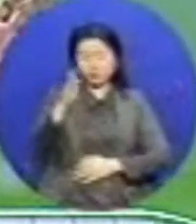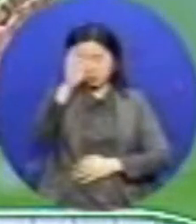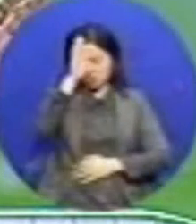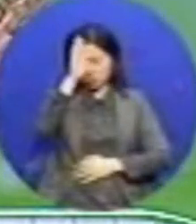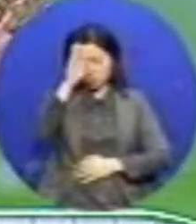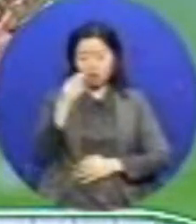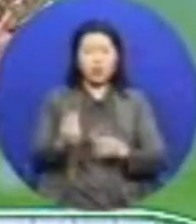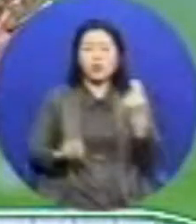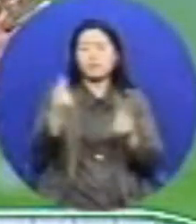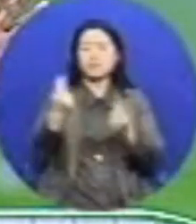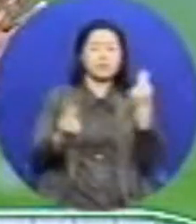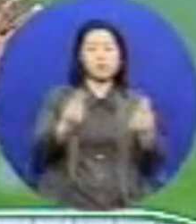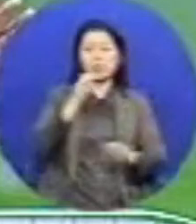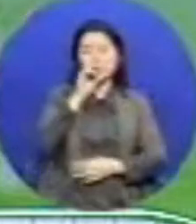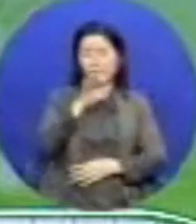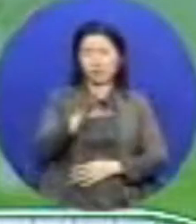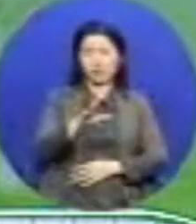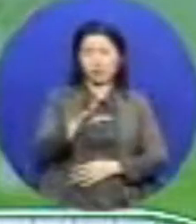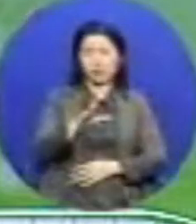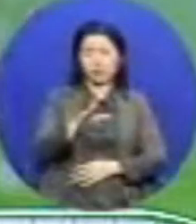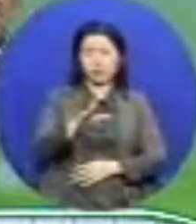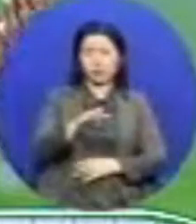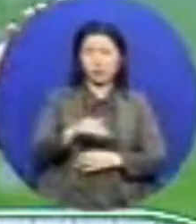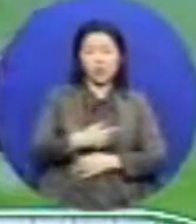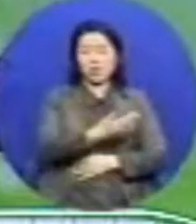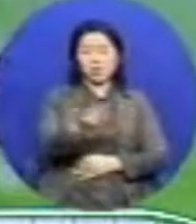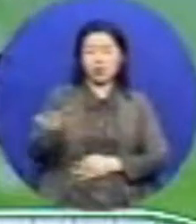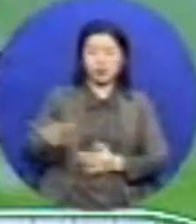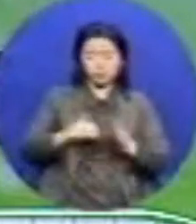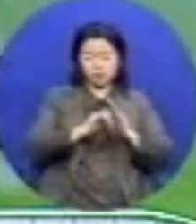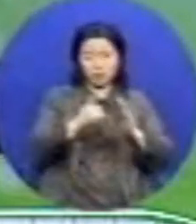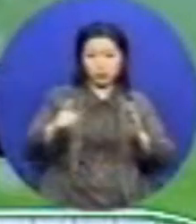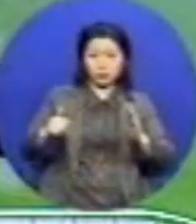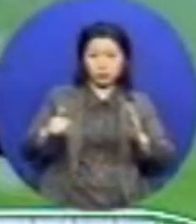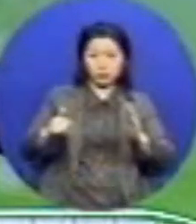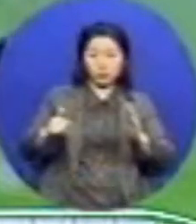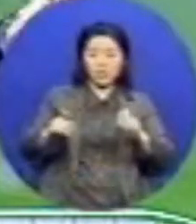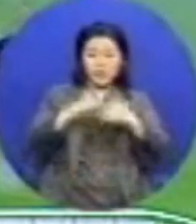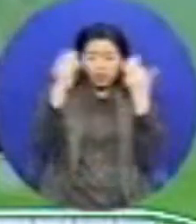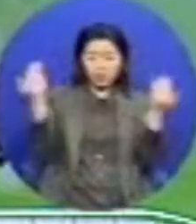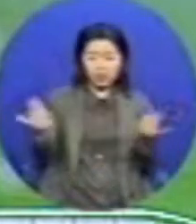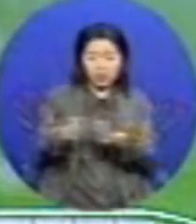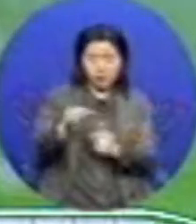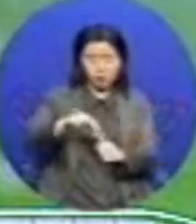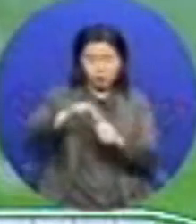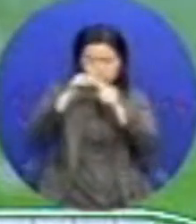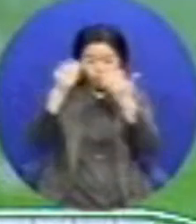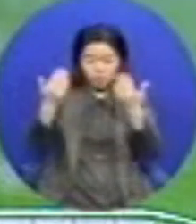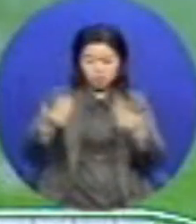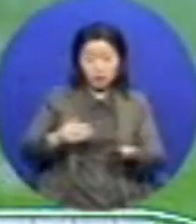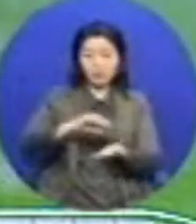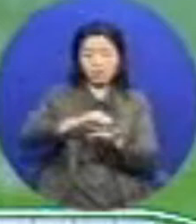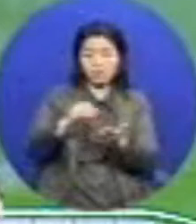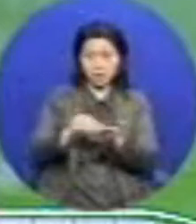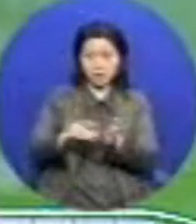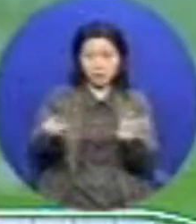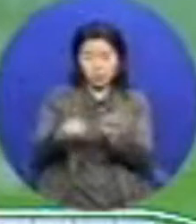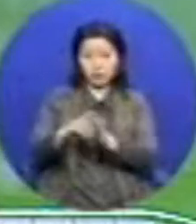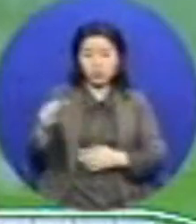안되는 고통 이에요 여러분의 가족들은 다 구원받을 그런 믿음을 가지고 있습니까